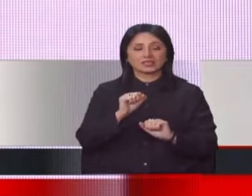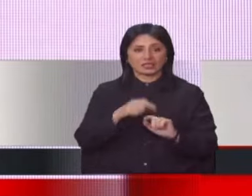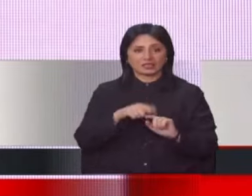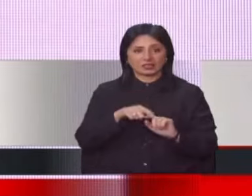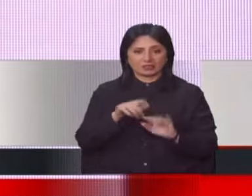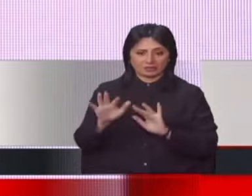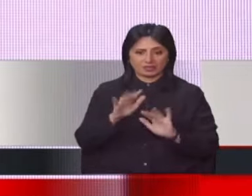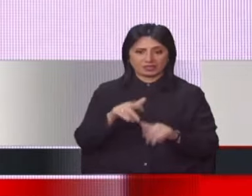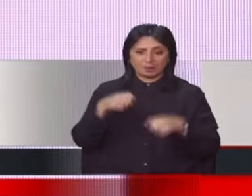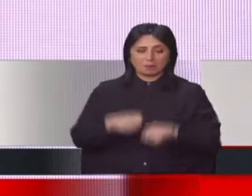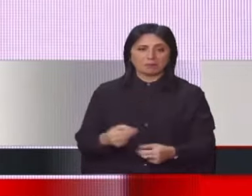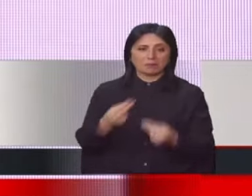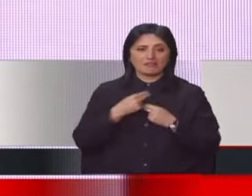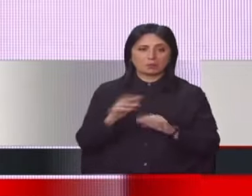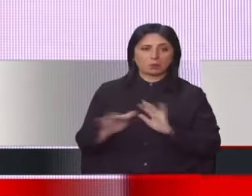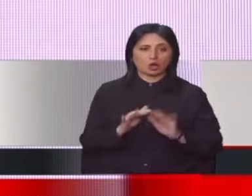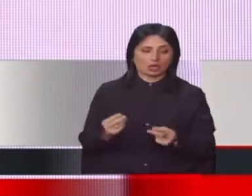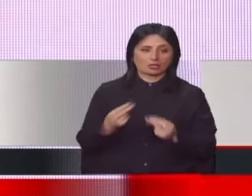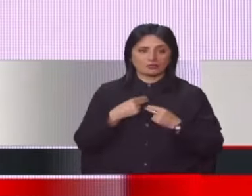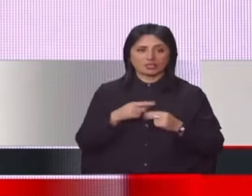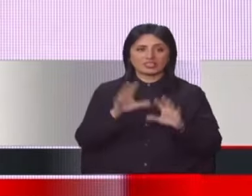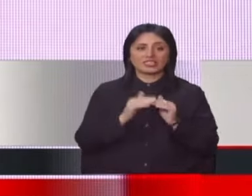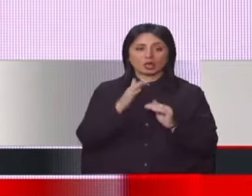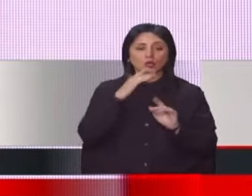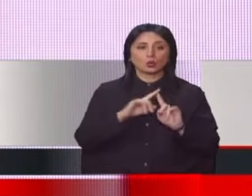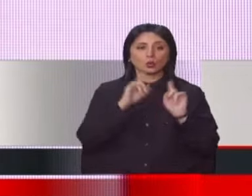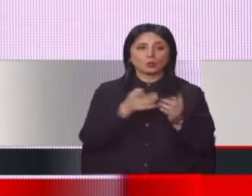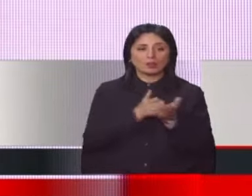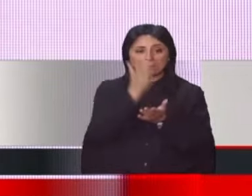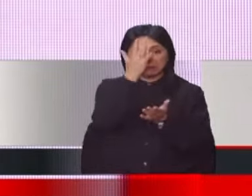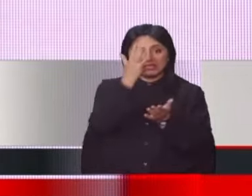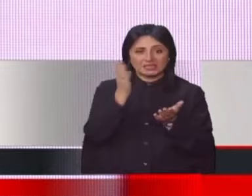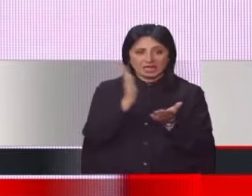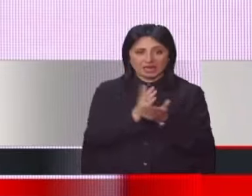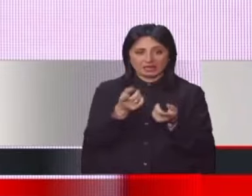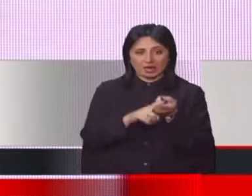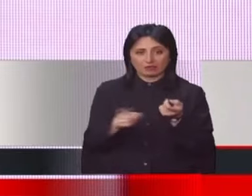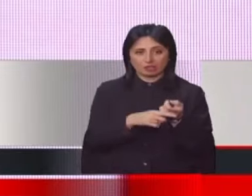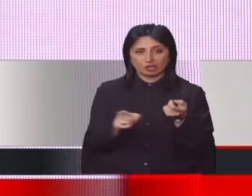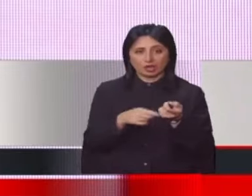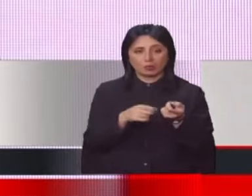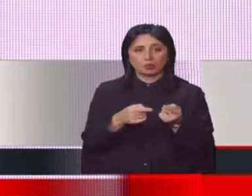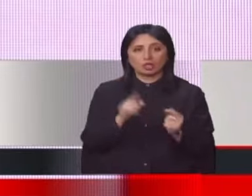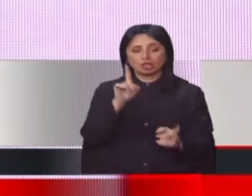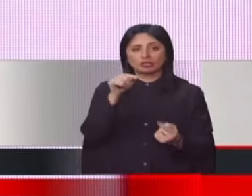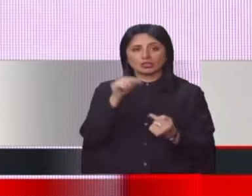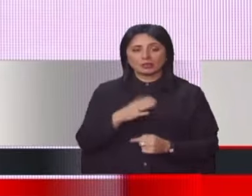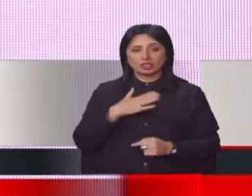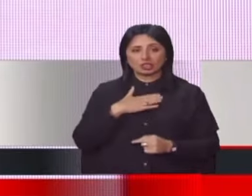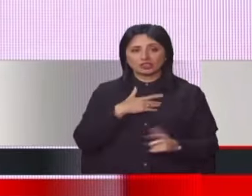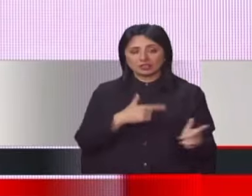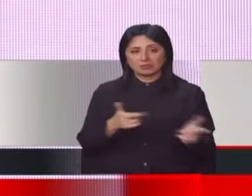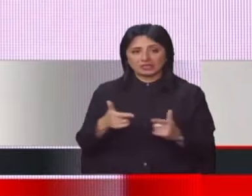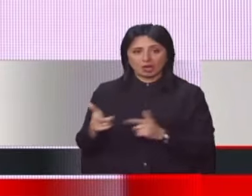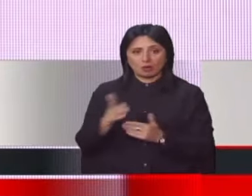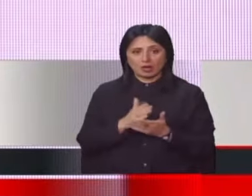იმ პროცესებზე, რომელიც სწორედ საკონსტიტუციო უმრავლესობის მიზნებთან არის დაკავშირებული. შესაბამისად, ჩვენი